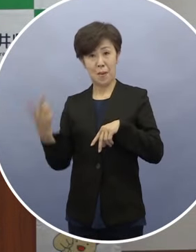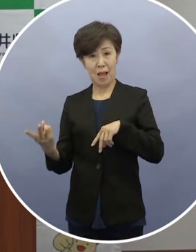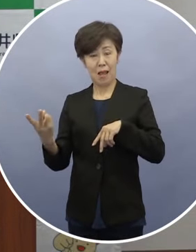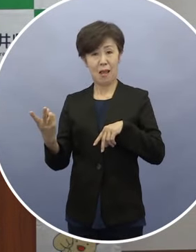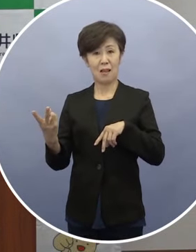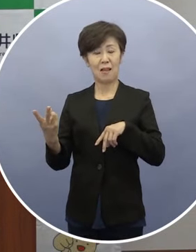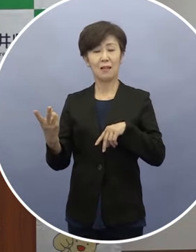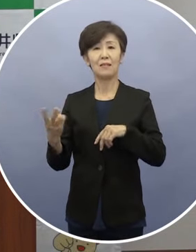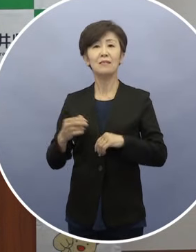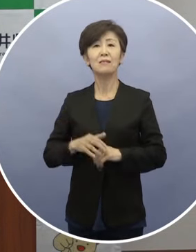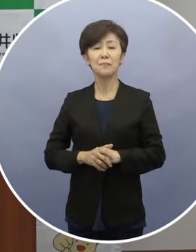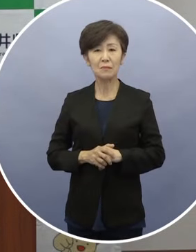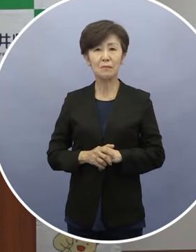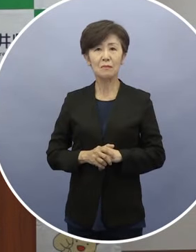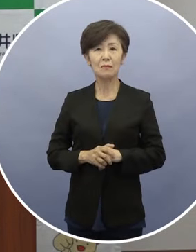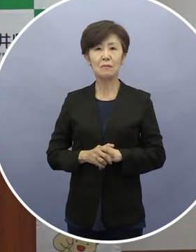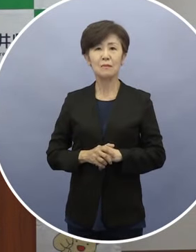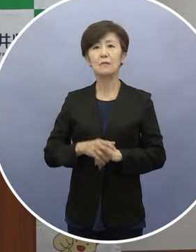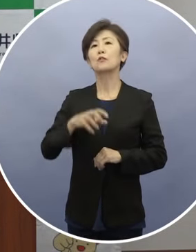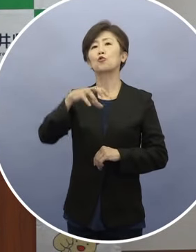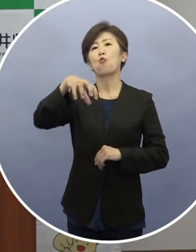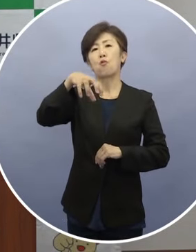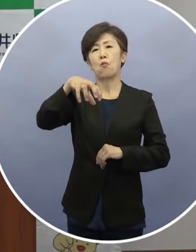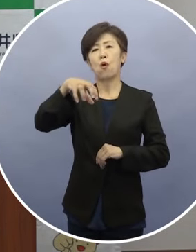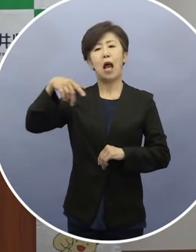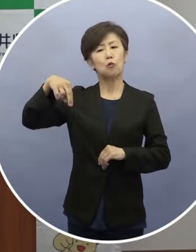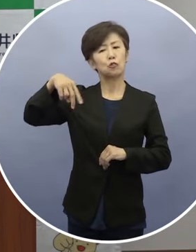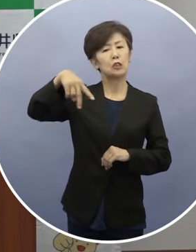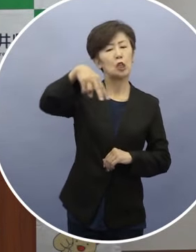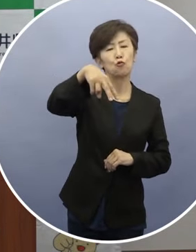の、あの辺りですけどね、